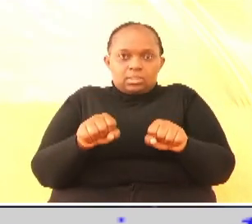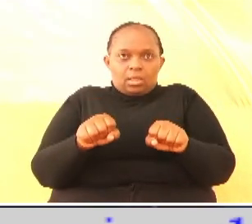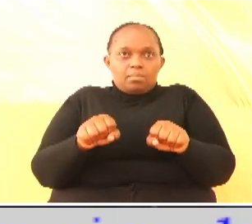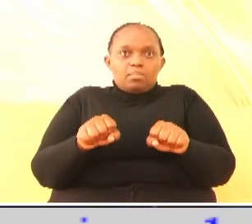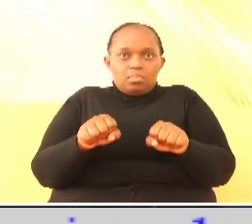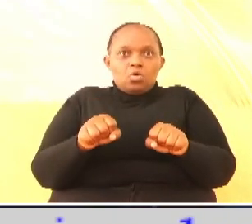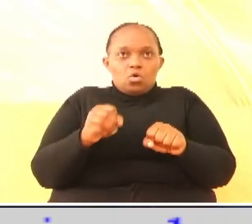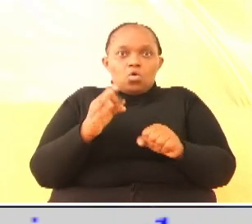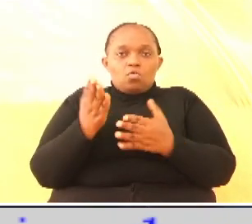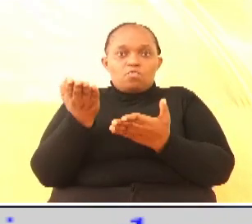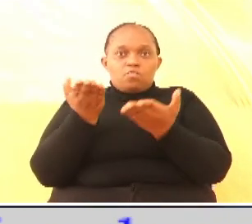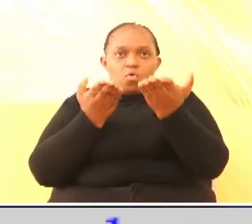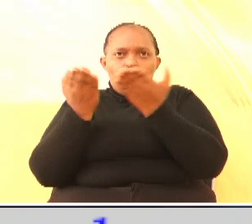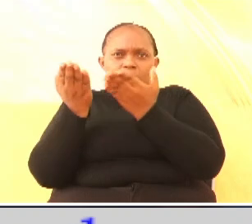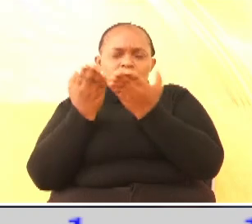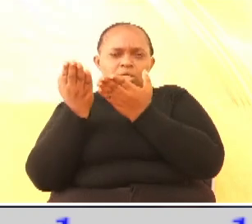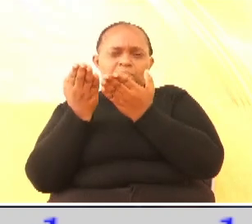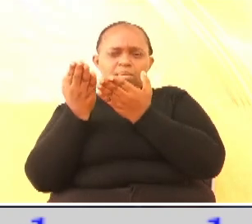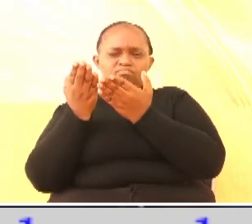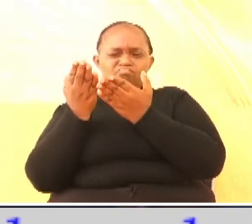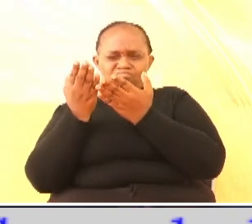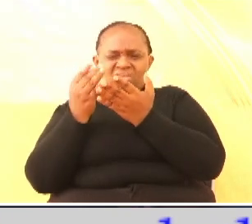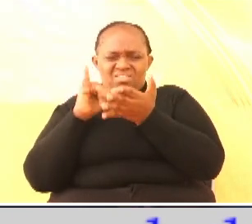mali, tulikuwa na giza kidogo.